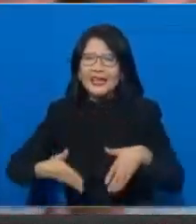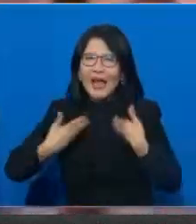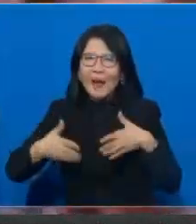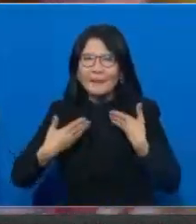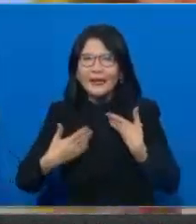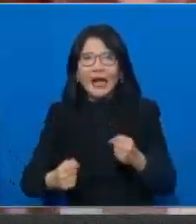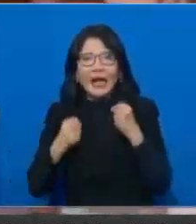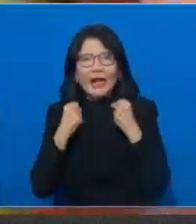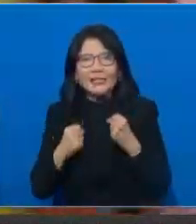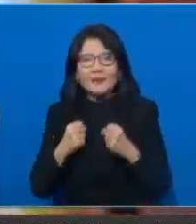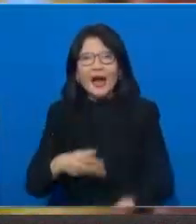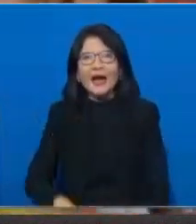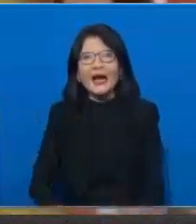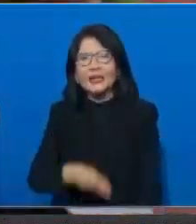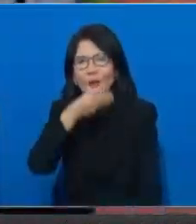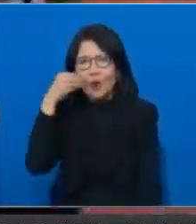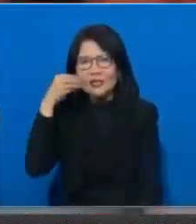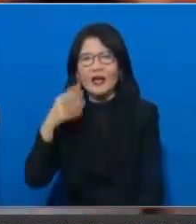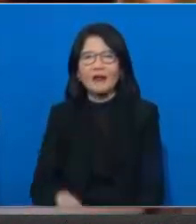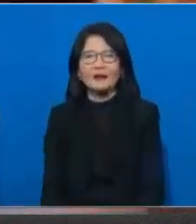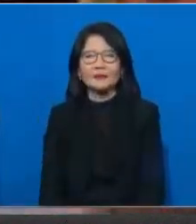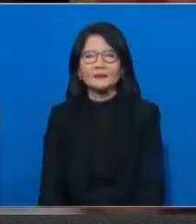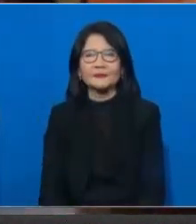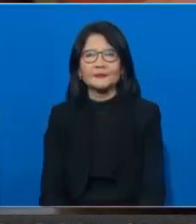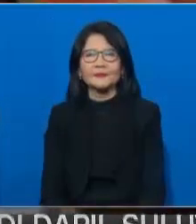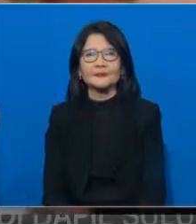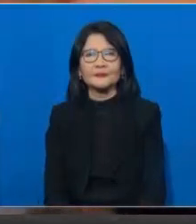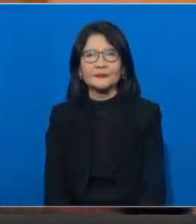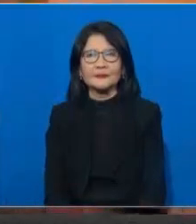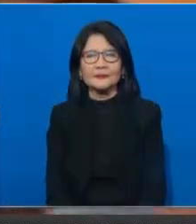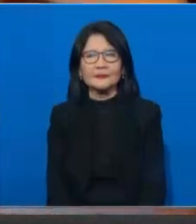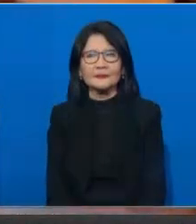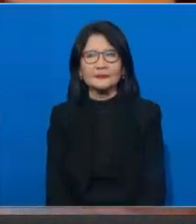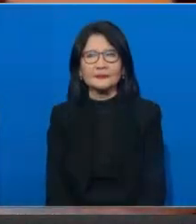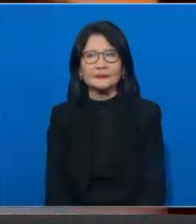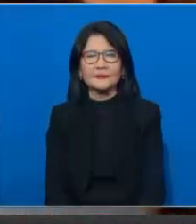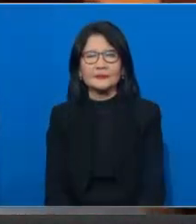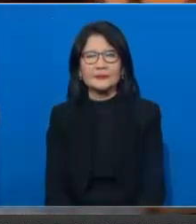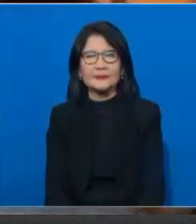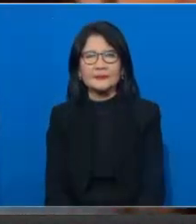semakin semangat melaksanakan ibadah puasa. Tim Liputan CNN Indonesia.